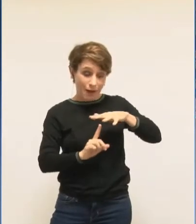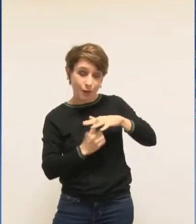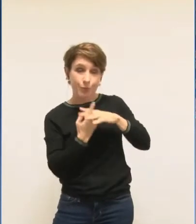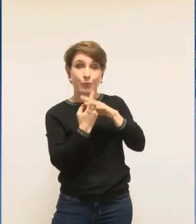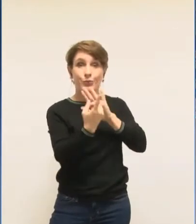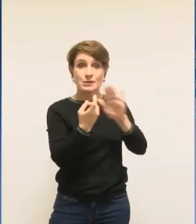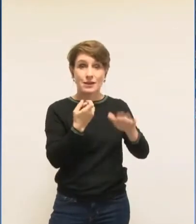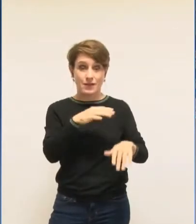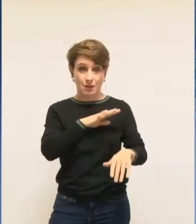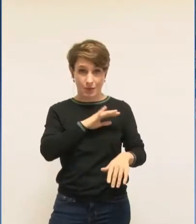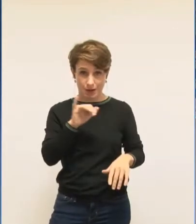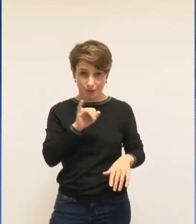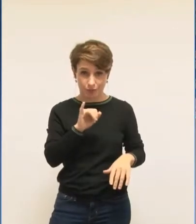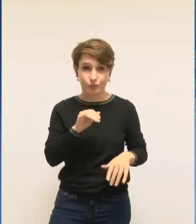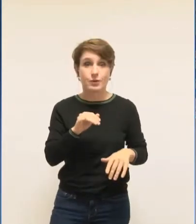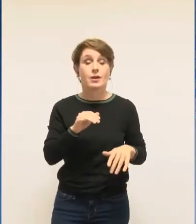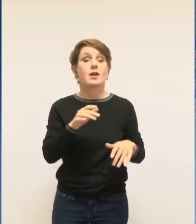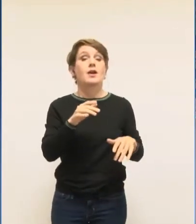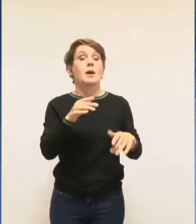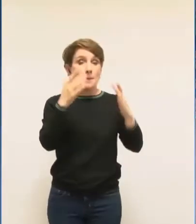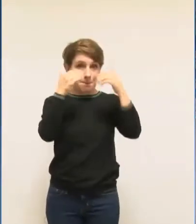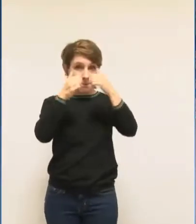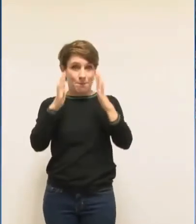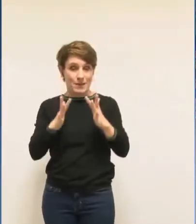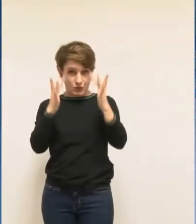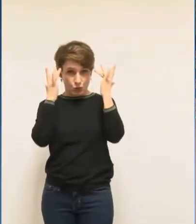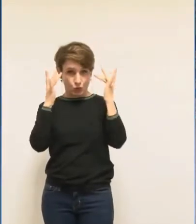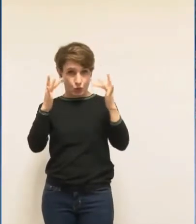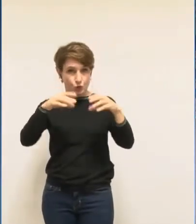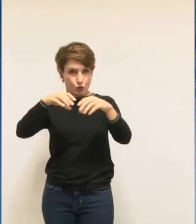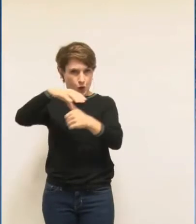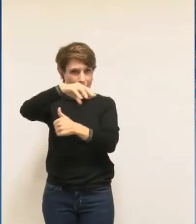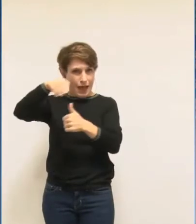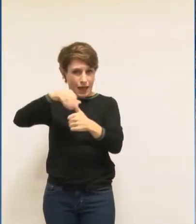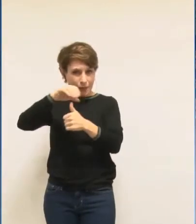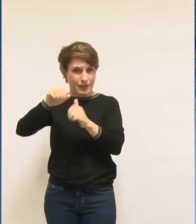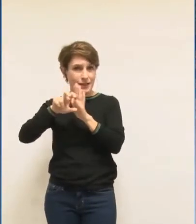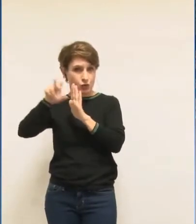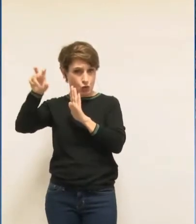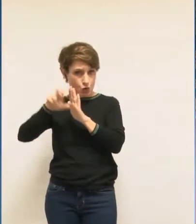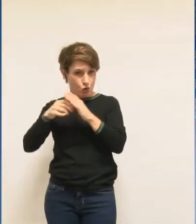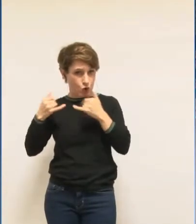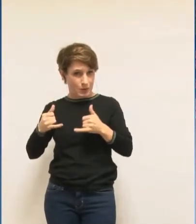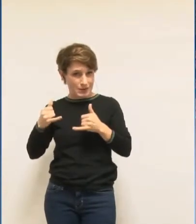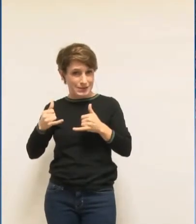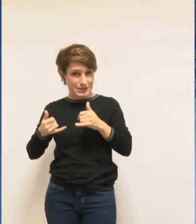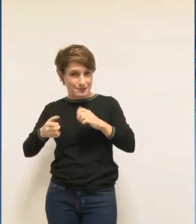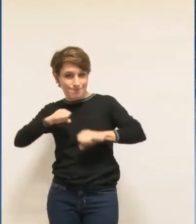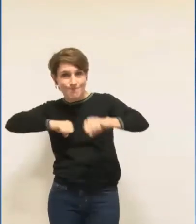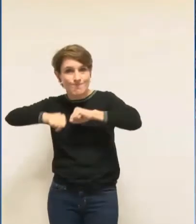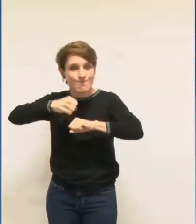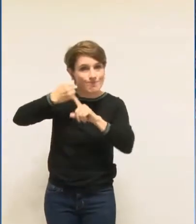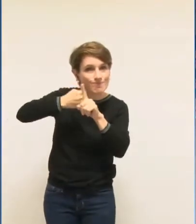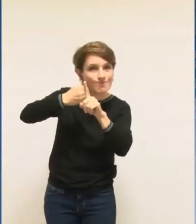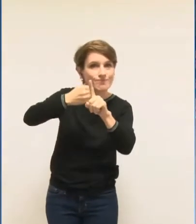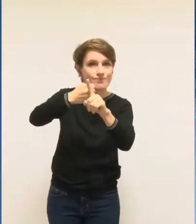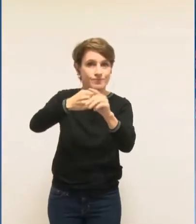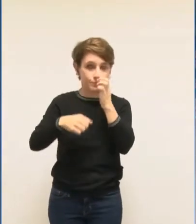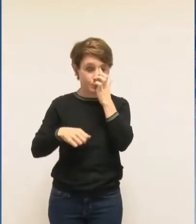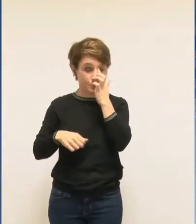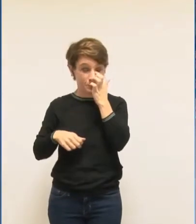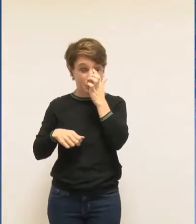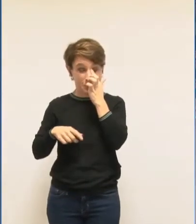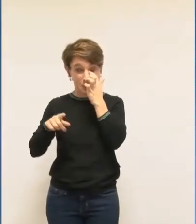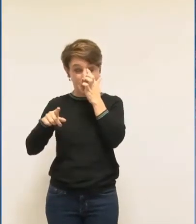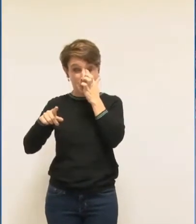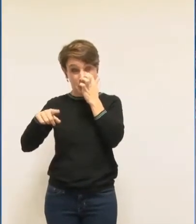du conseil d'administration de la Maison de la culture arménienne de Grenoble et du Dauphiné. Pour eux, il était primordial qu'une